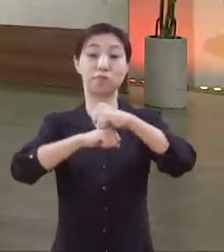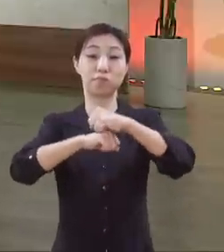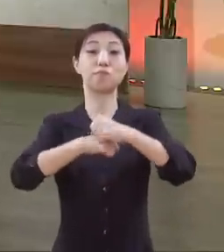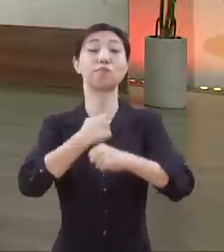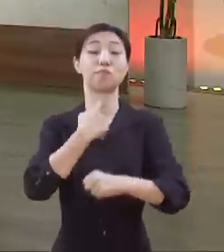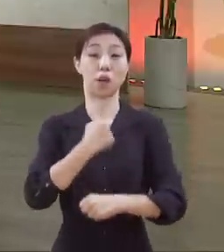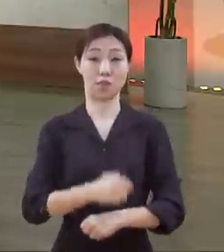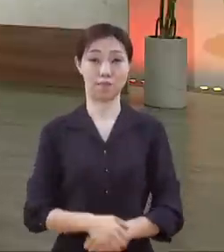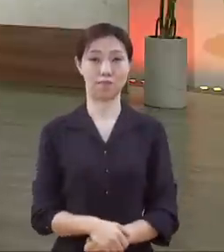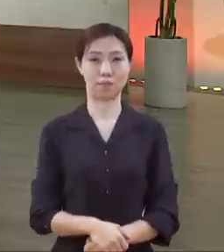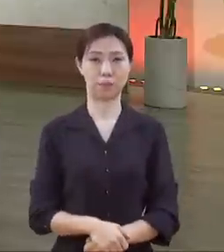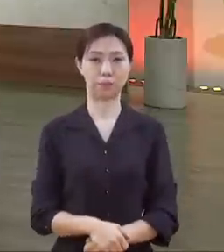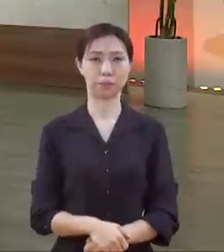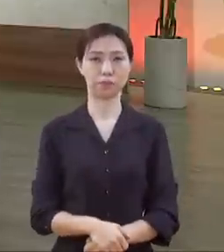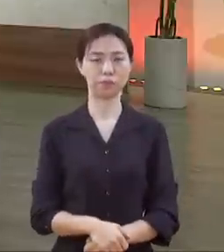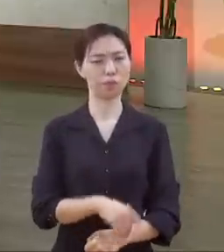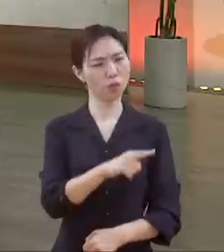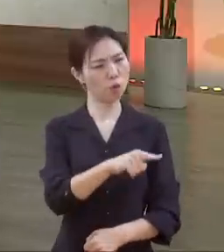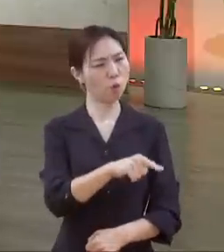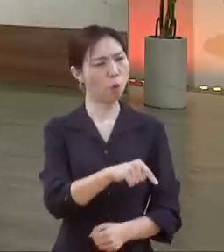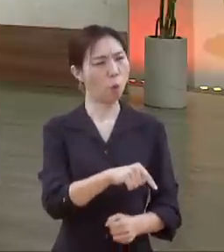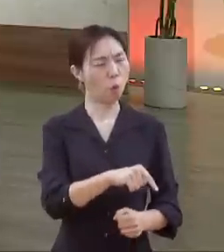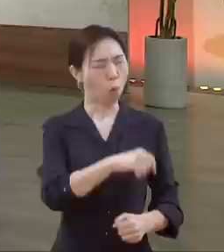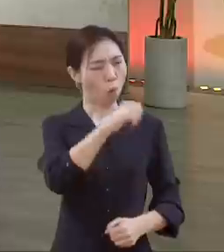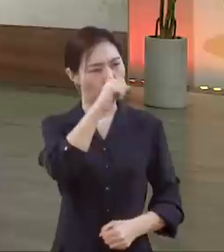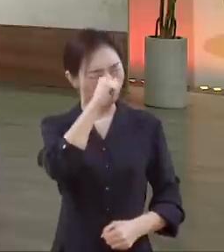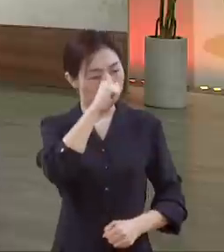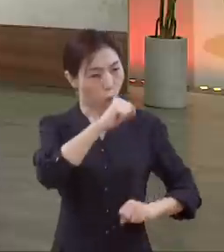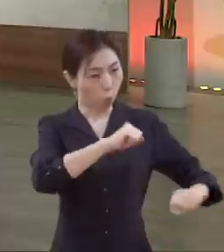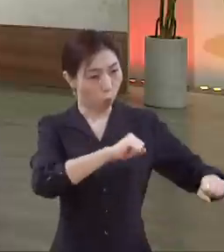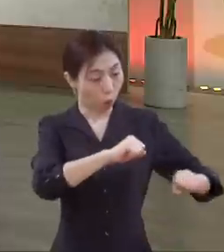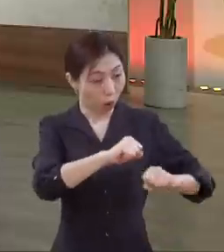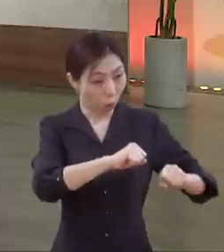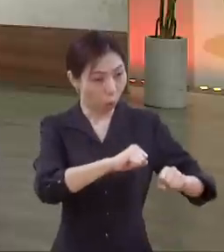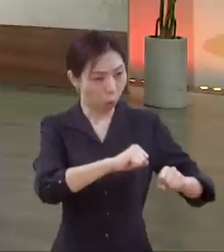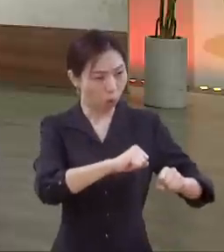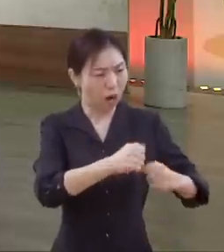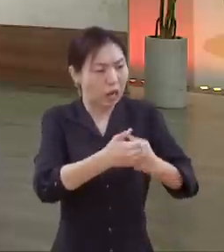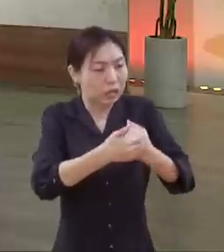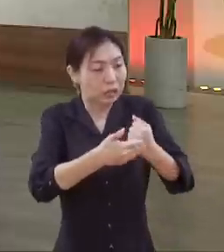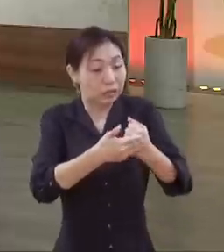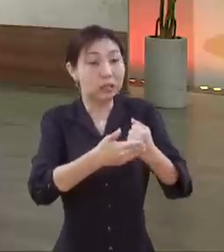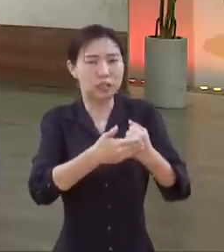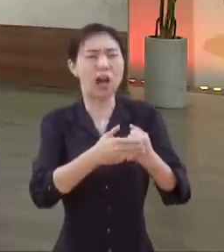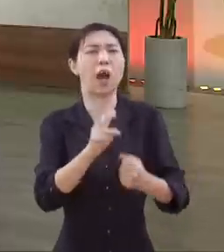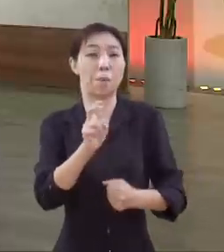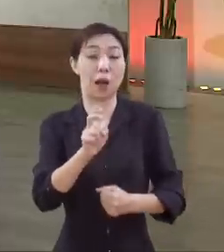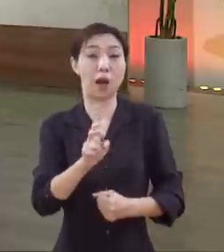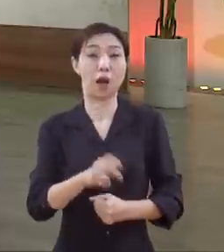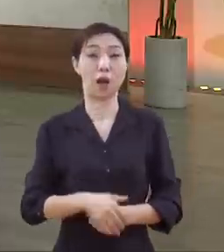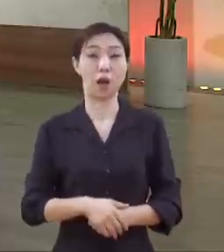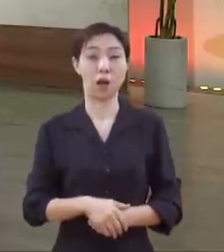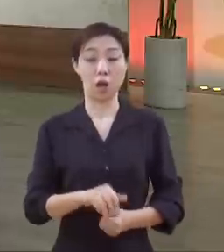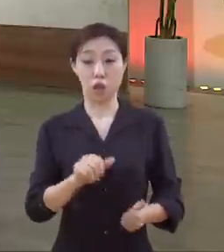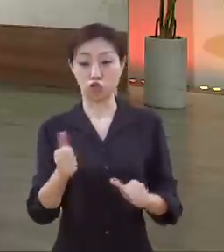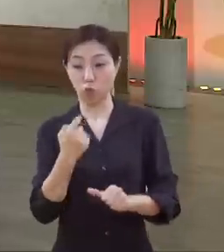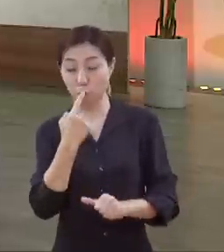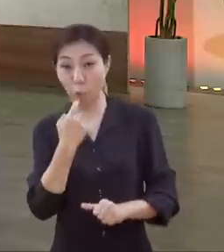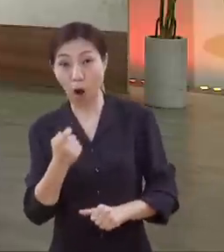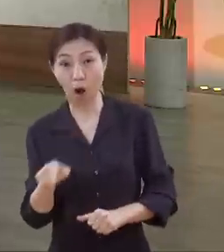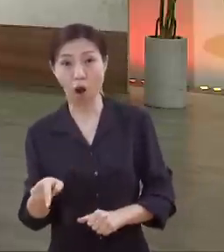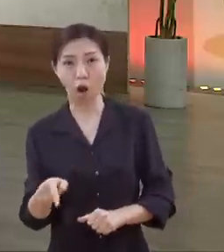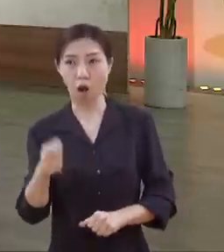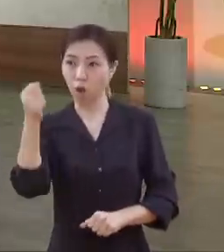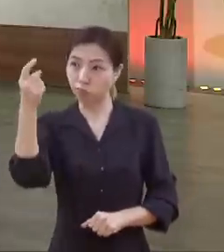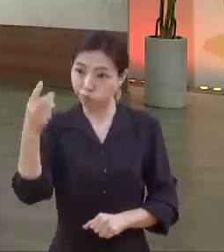인생을 살면서 몇 번 몇 번 정말 죽을 꼬백을 몇 번 만났는데 그때마다 그 죽을 고비를 아주